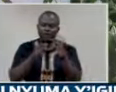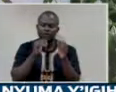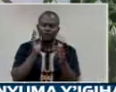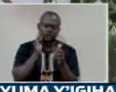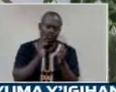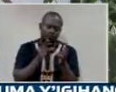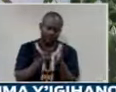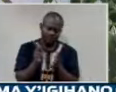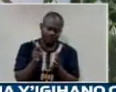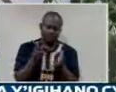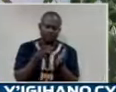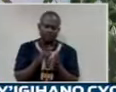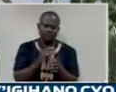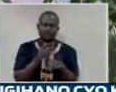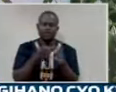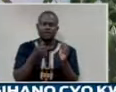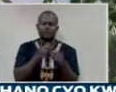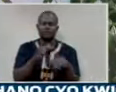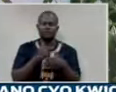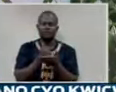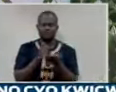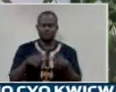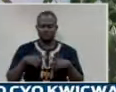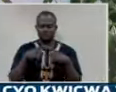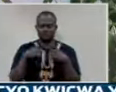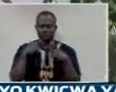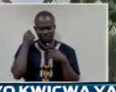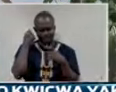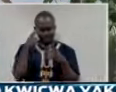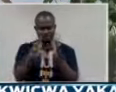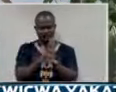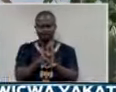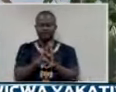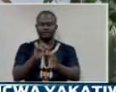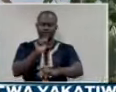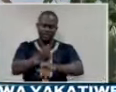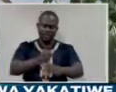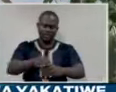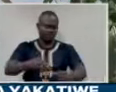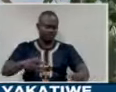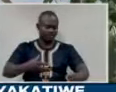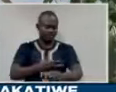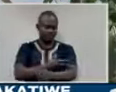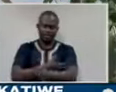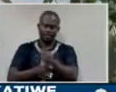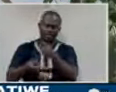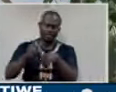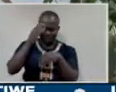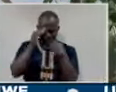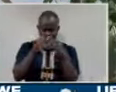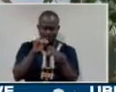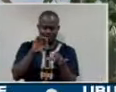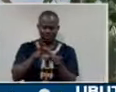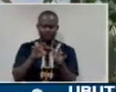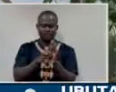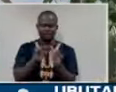kugura kwishyira umuhanzi, kandi aricyo kintu kimutunze. Rero iryo tegeko ntibashyiremo ingufu, barishyiremo ingufu, kuko ryaratowe